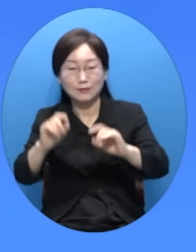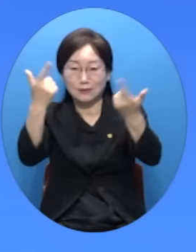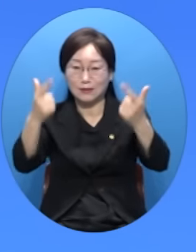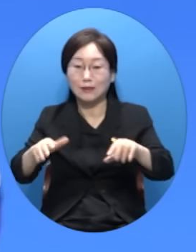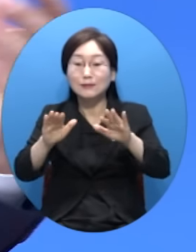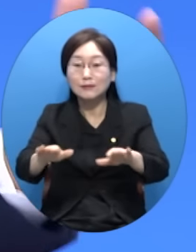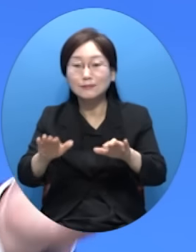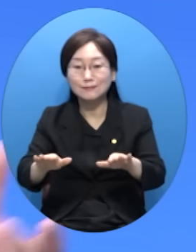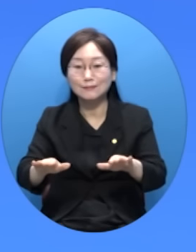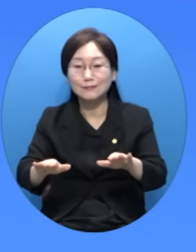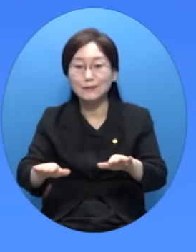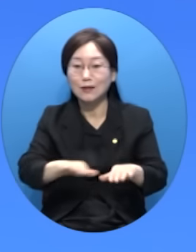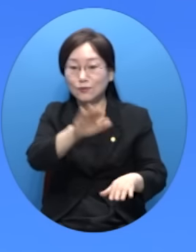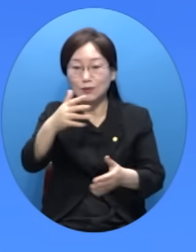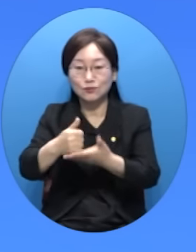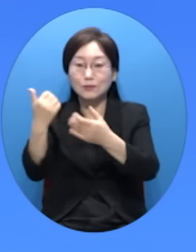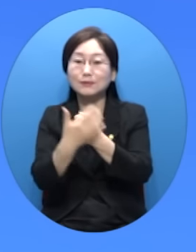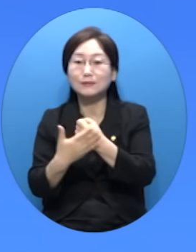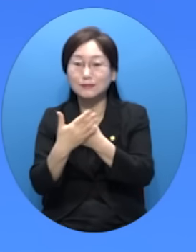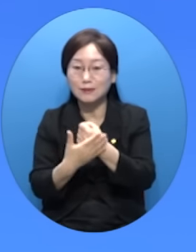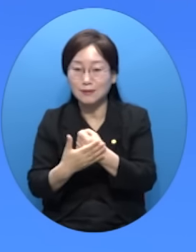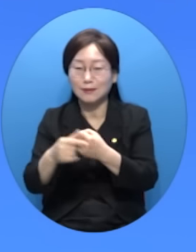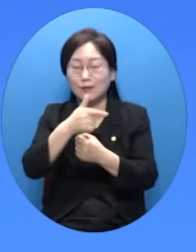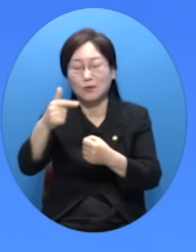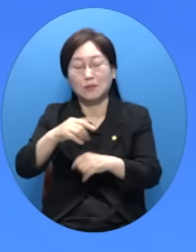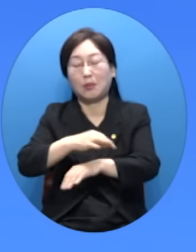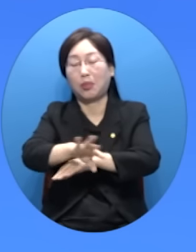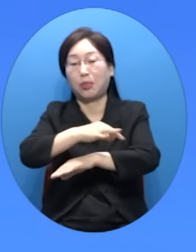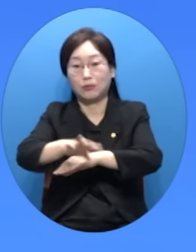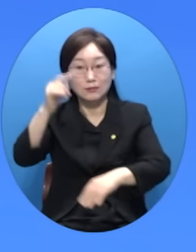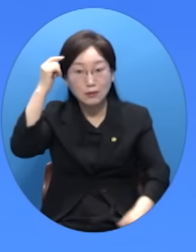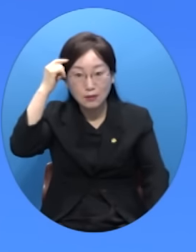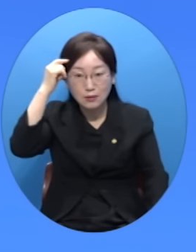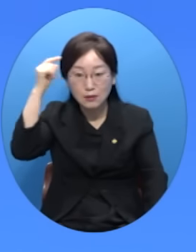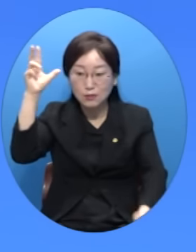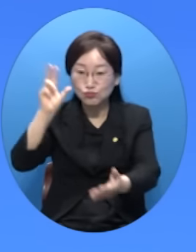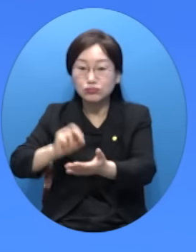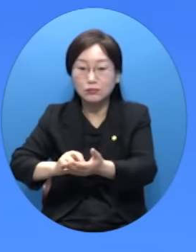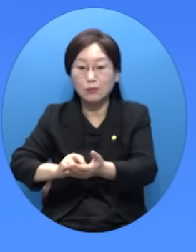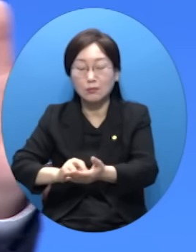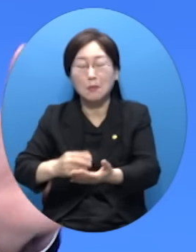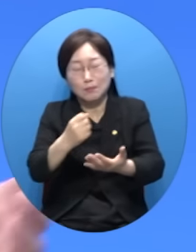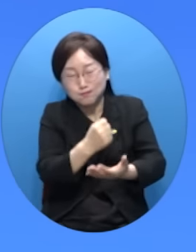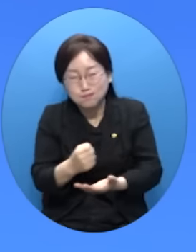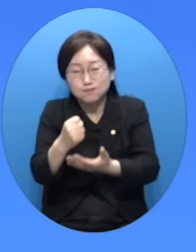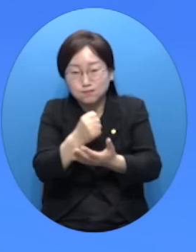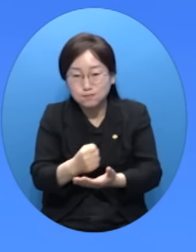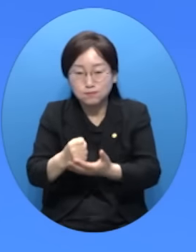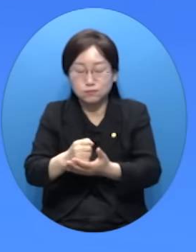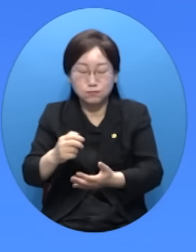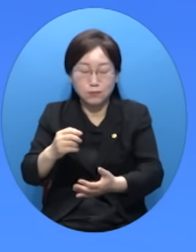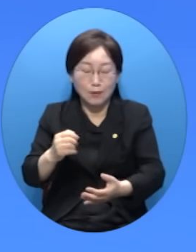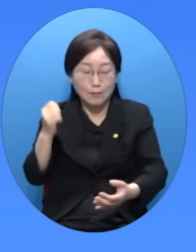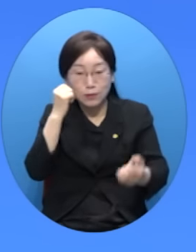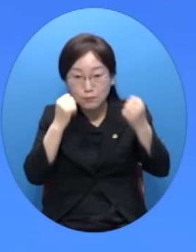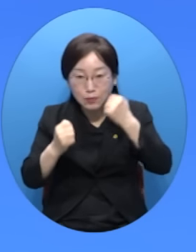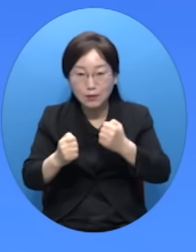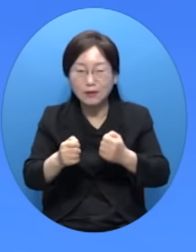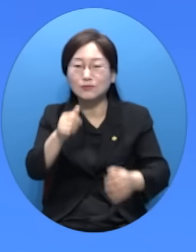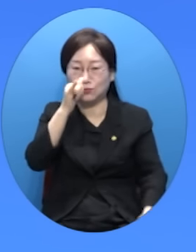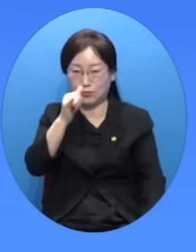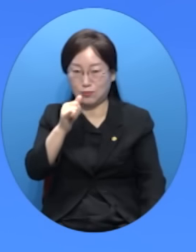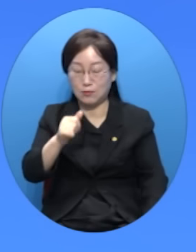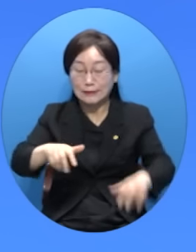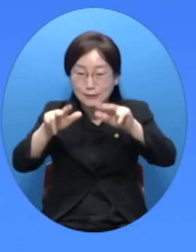오늘날 우리가 주님의 은혜를 너무나 소홀히 여기고 문제 속에 살다가 많은 어려움을 당합니다. 그때가